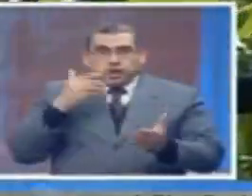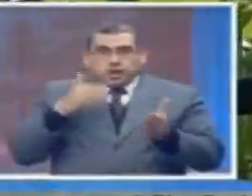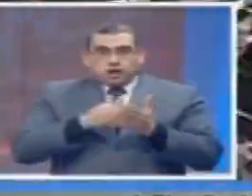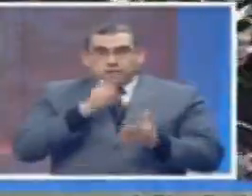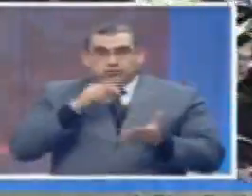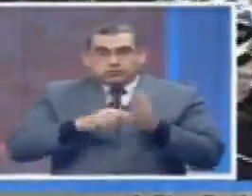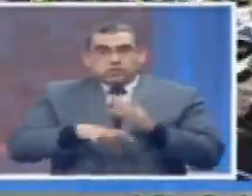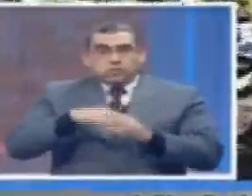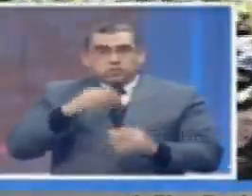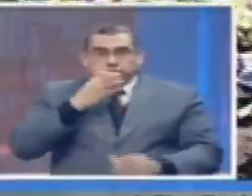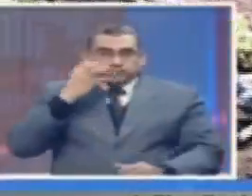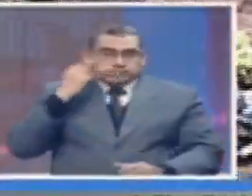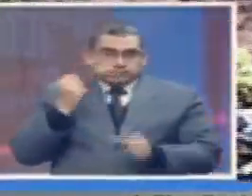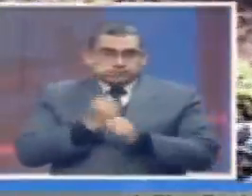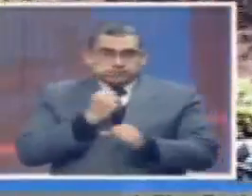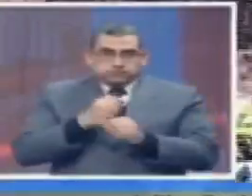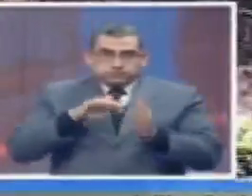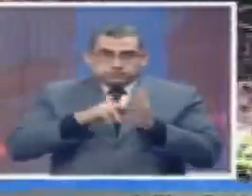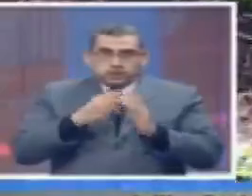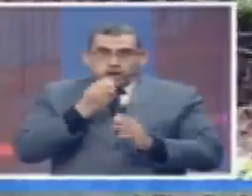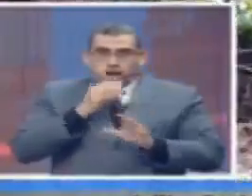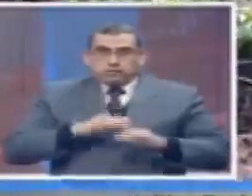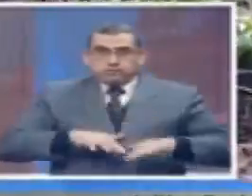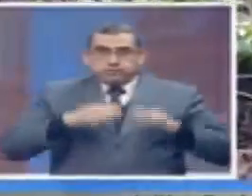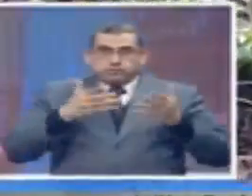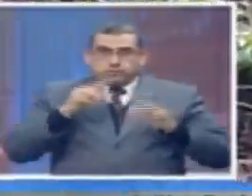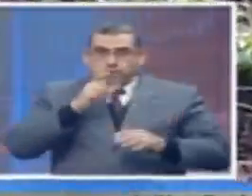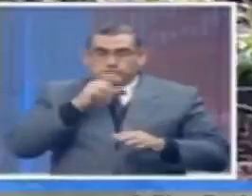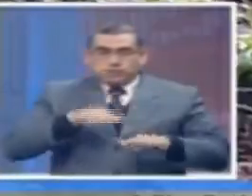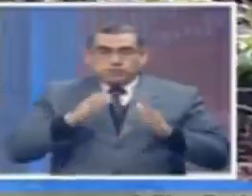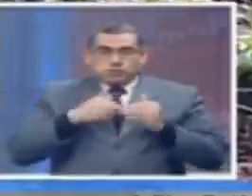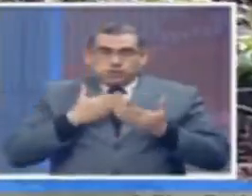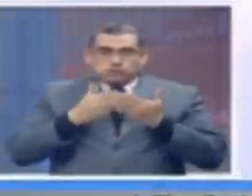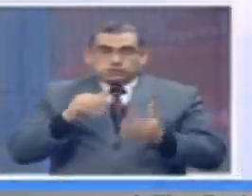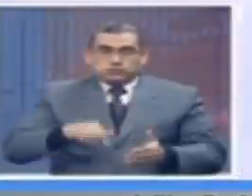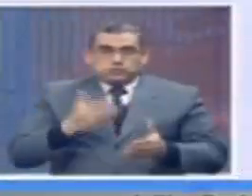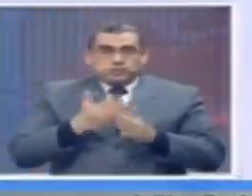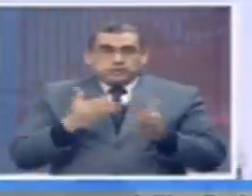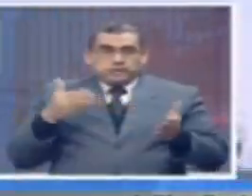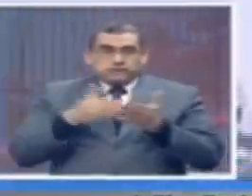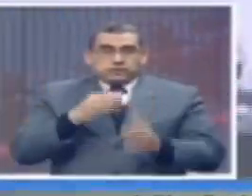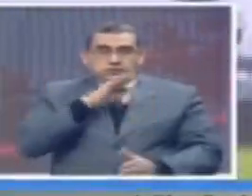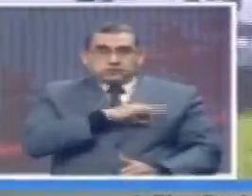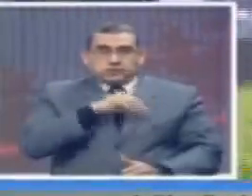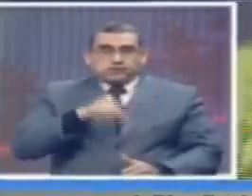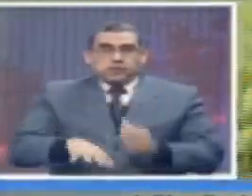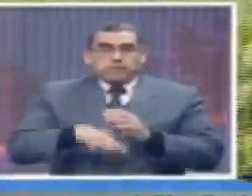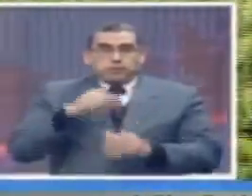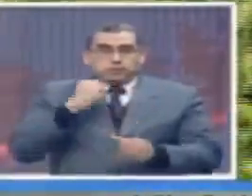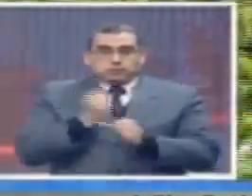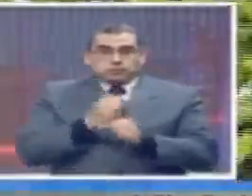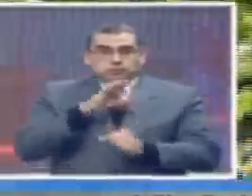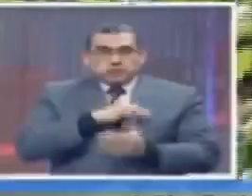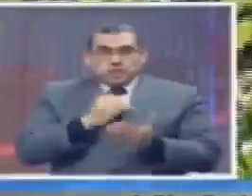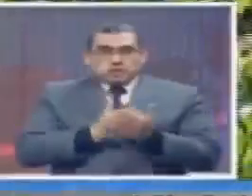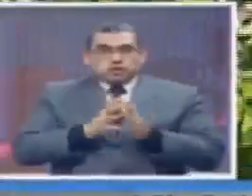باعتباره مشروعا مرتبطا بمستقبل الأمن الغذائي والمائي لمصر، لما سيحققه هذا المشروع من عوائد